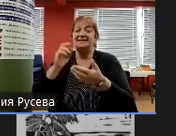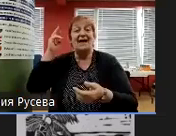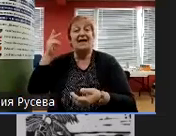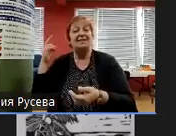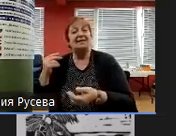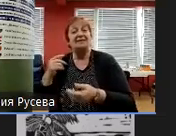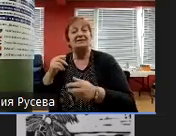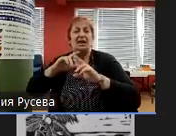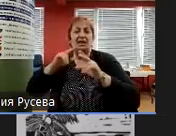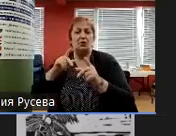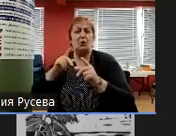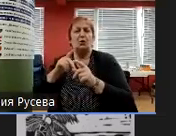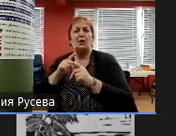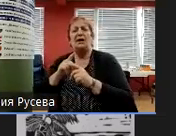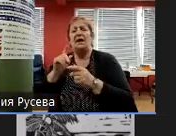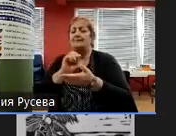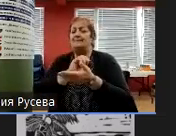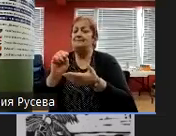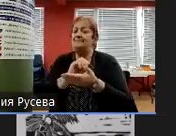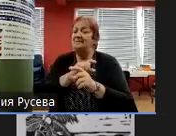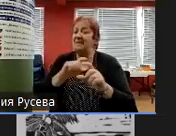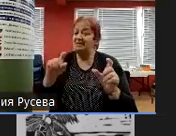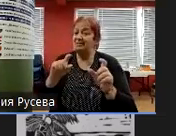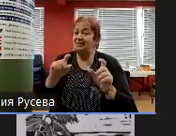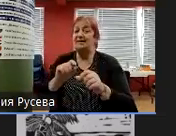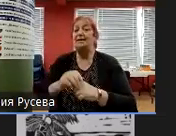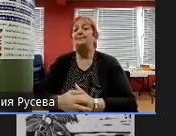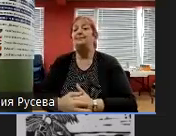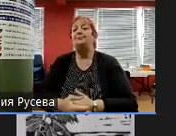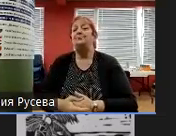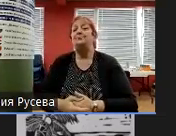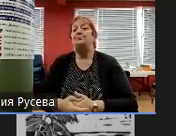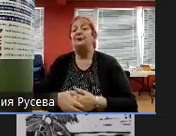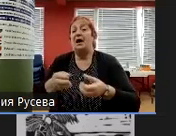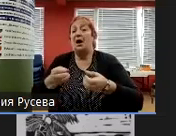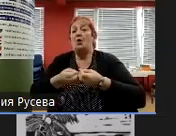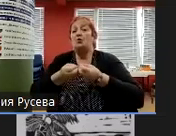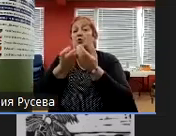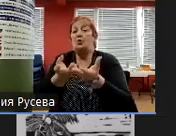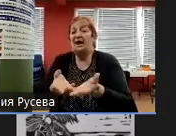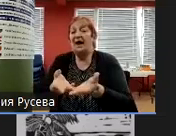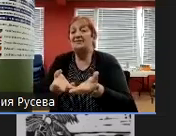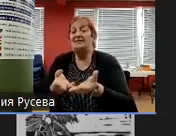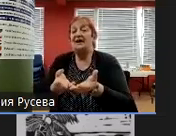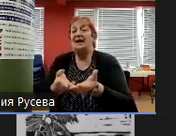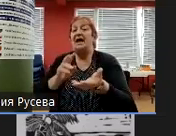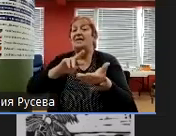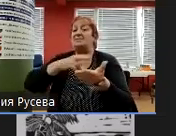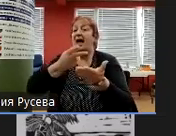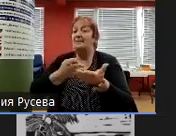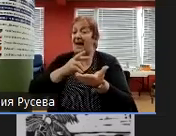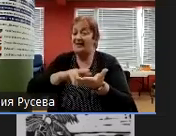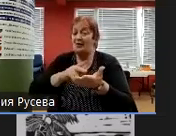или някакви надписи в реално време, осигуряване на жестомимичен